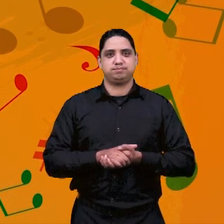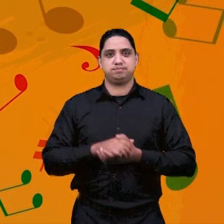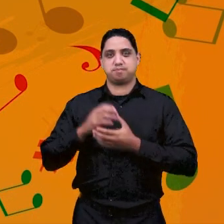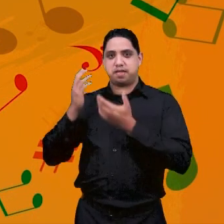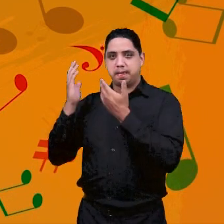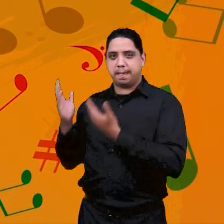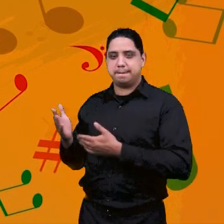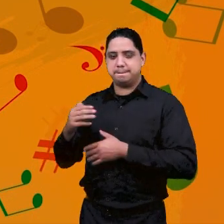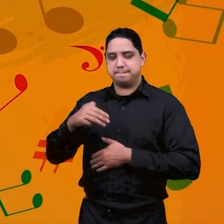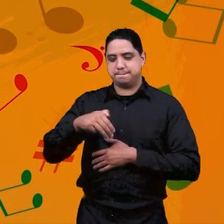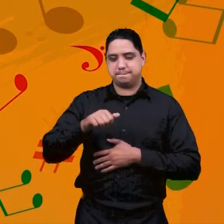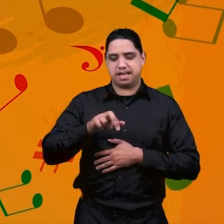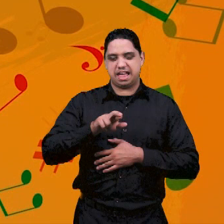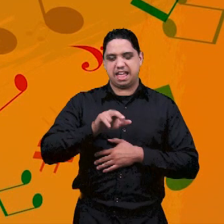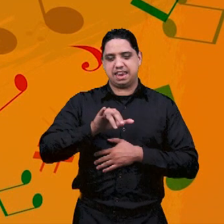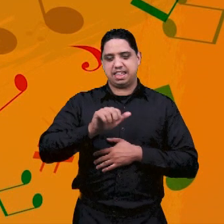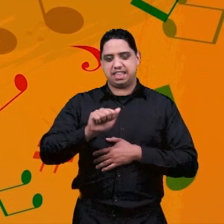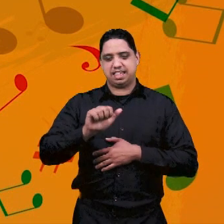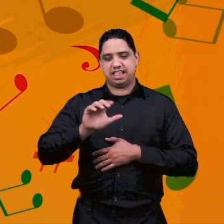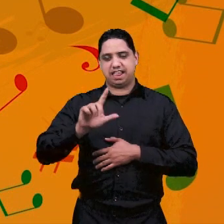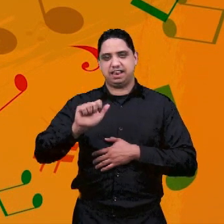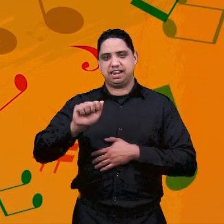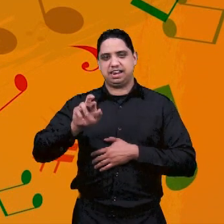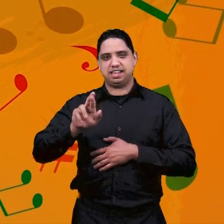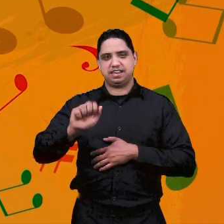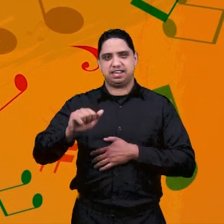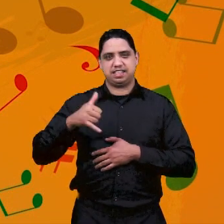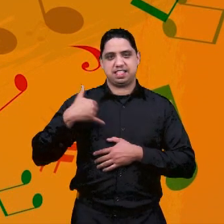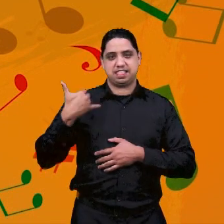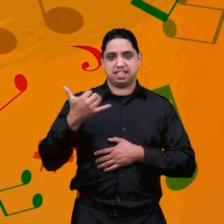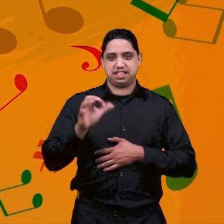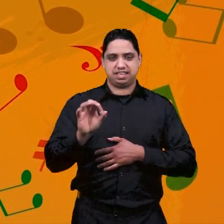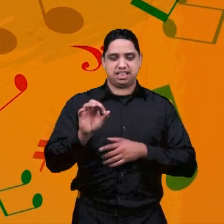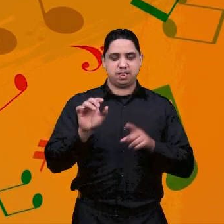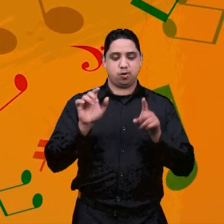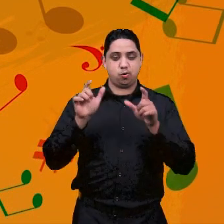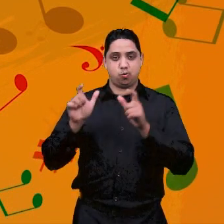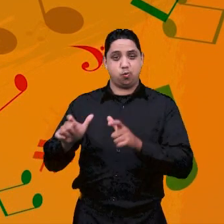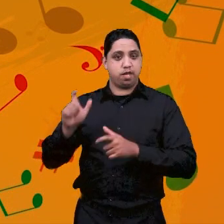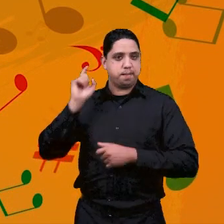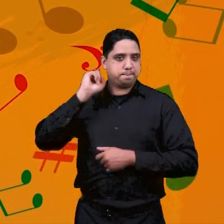Celcice Maria Clara de Dizon, Ituiutaba, Minas Gerais.